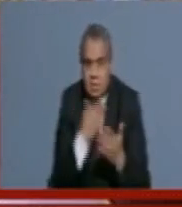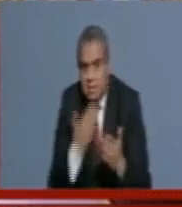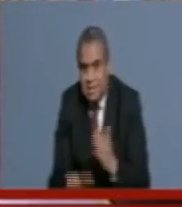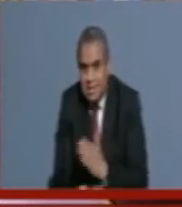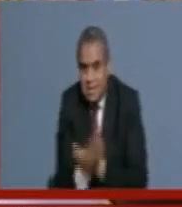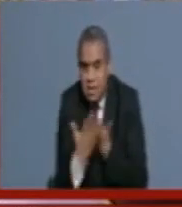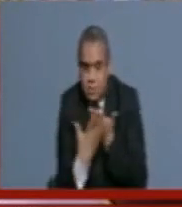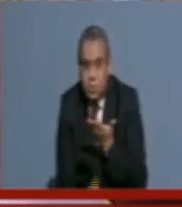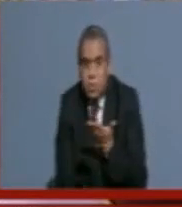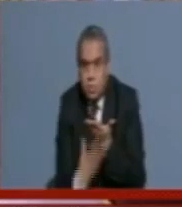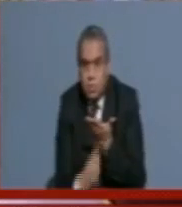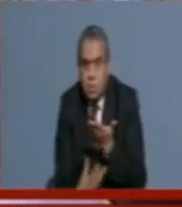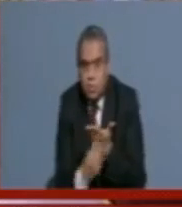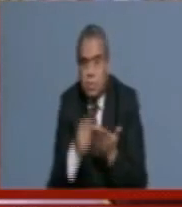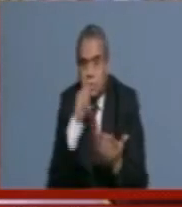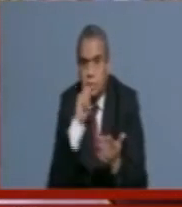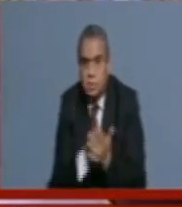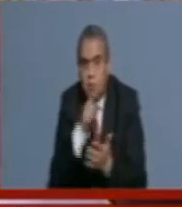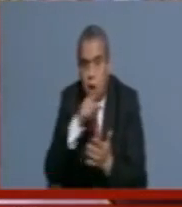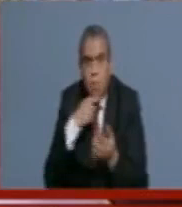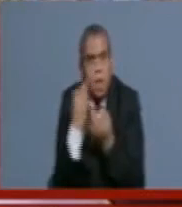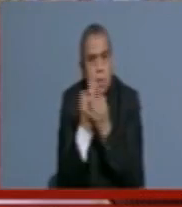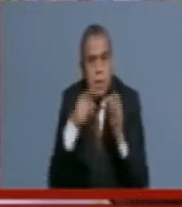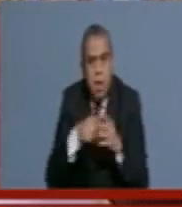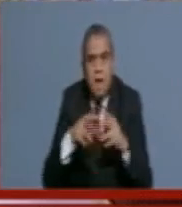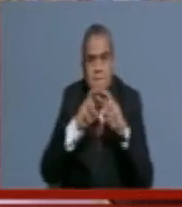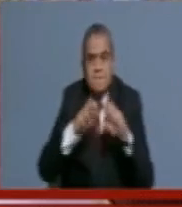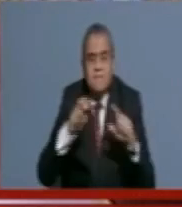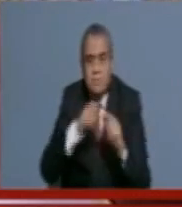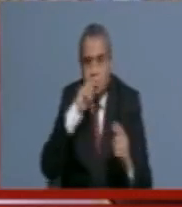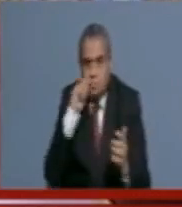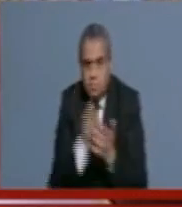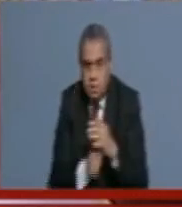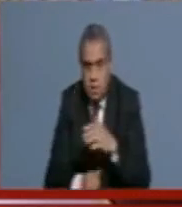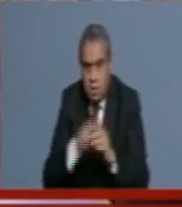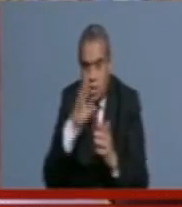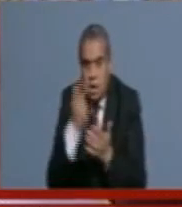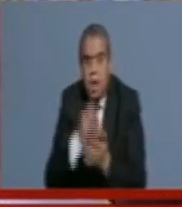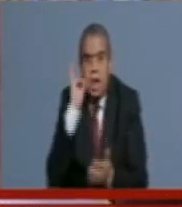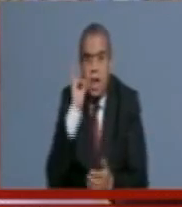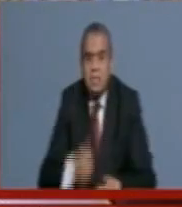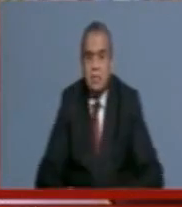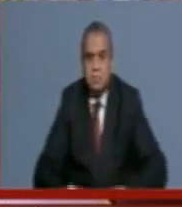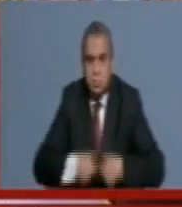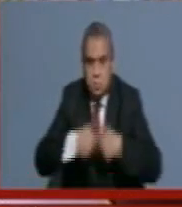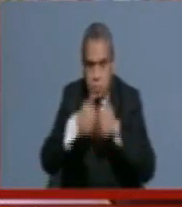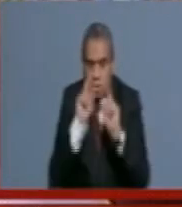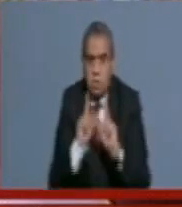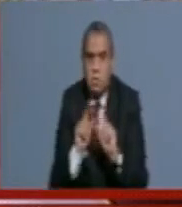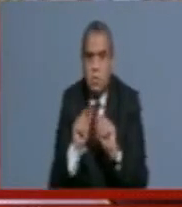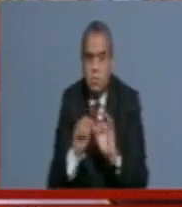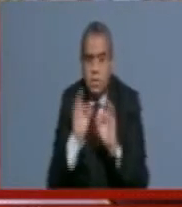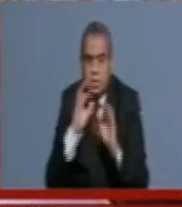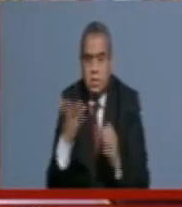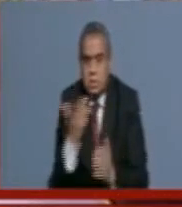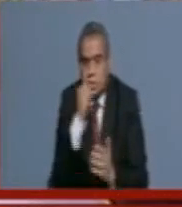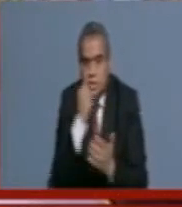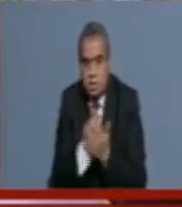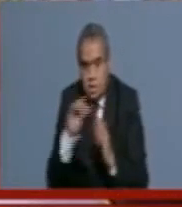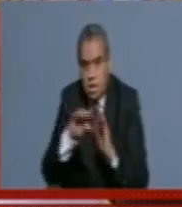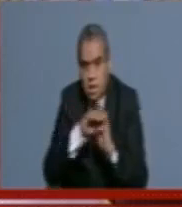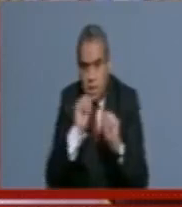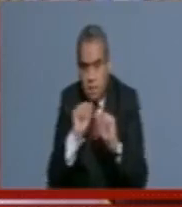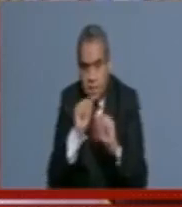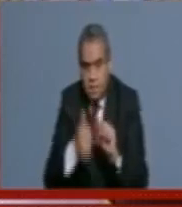هو اللي بيبتدي يعمل لي عملية الفرز، فبالتالي لازم أرفع كفاءته وأكد على رفع كفاءة البرنامج